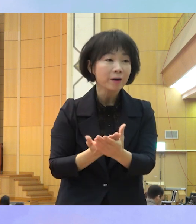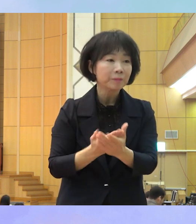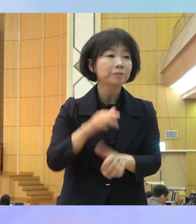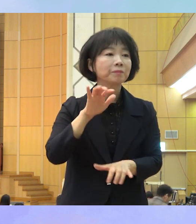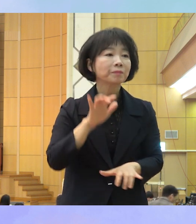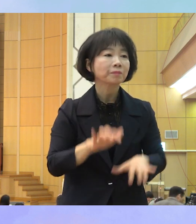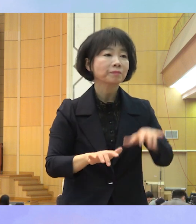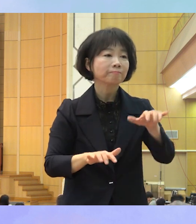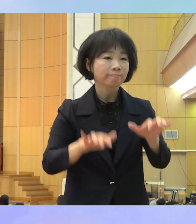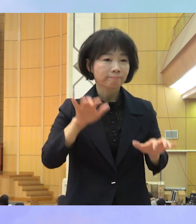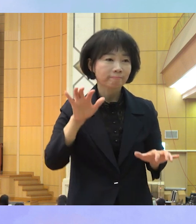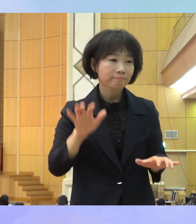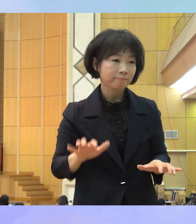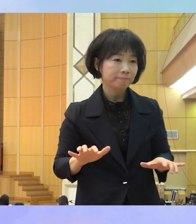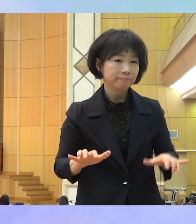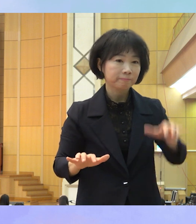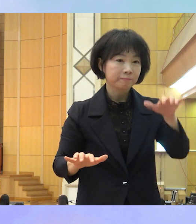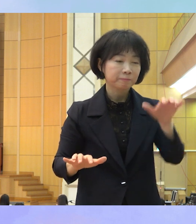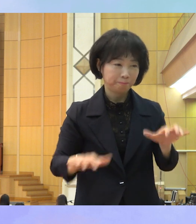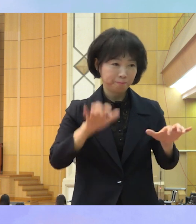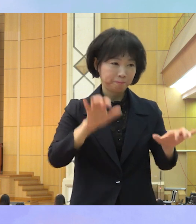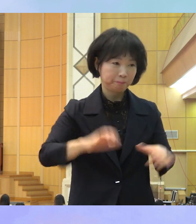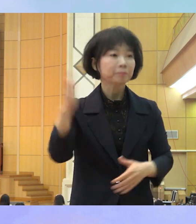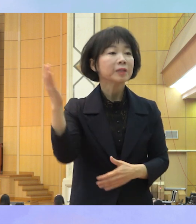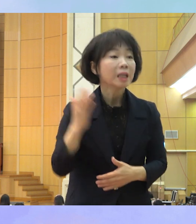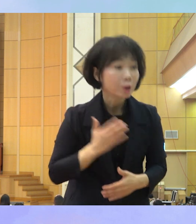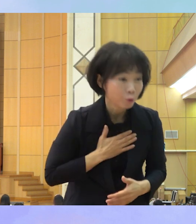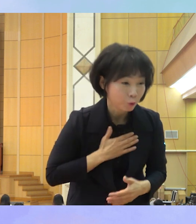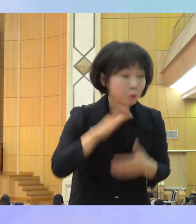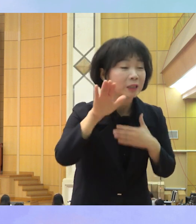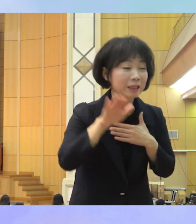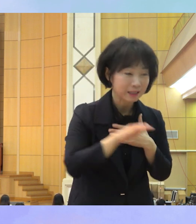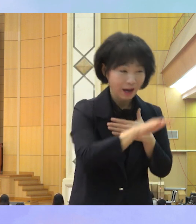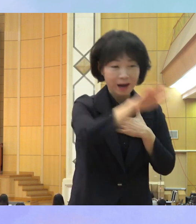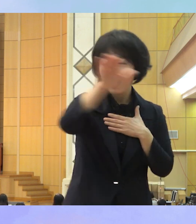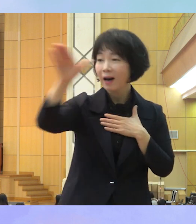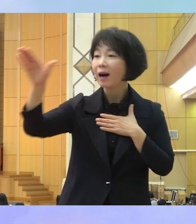하소서. 우리가 처음